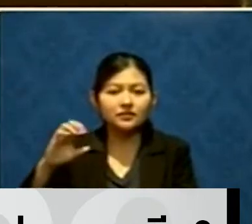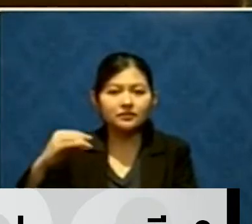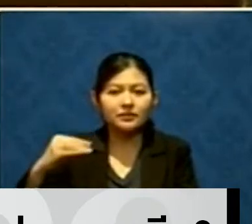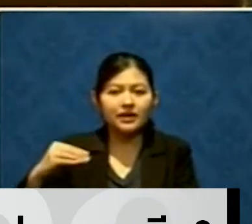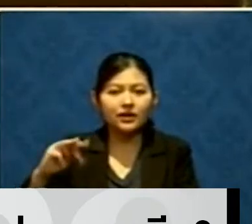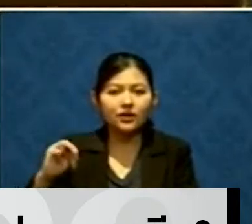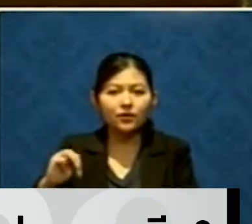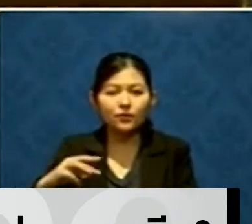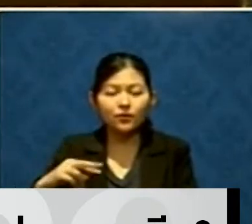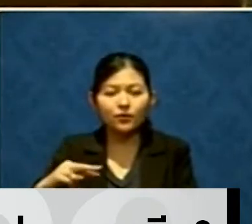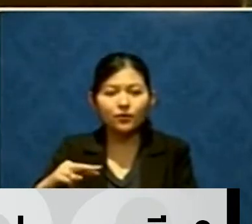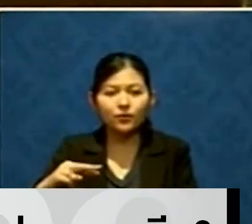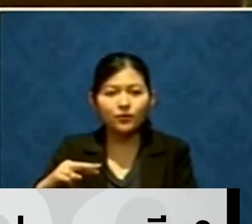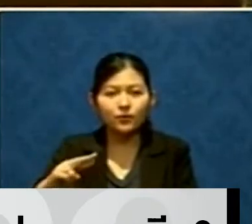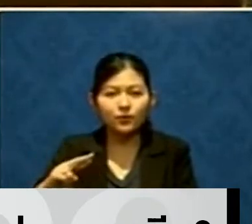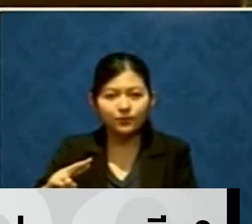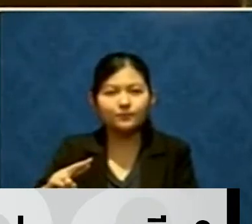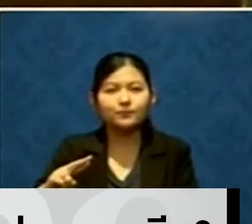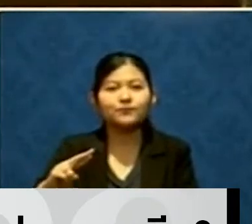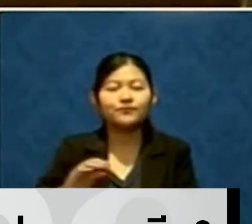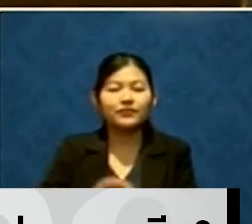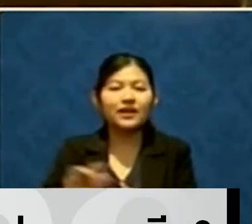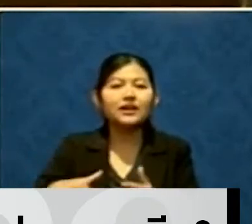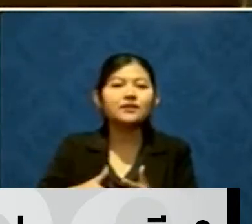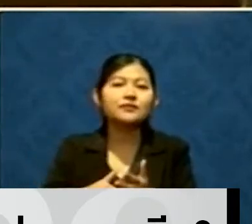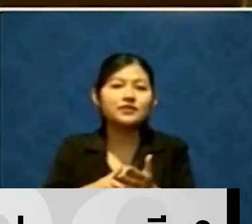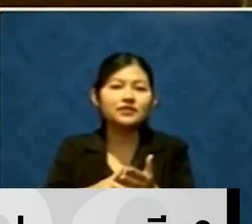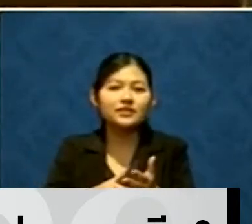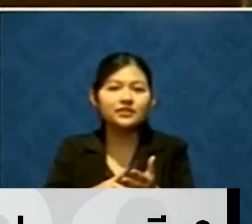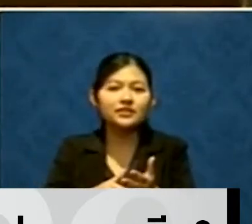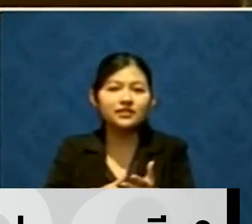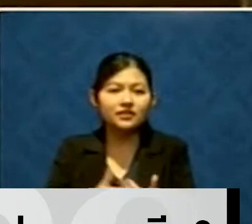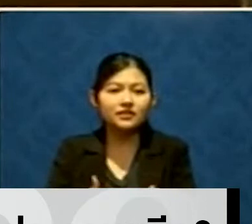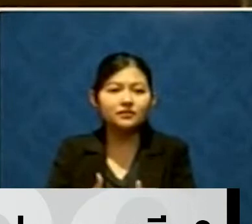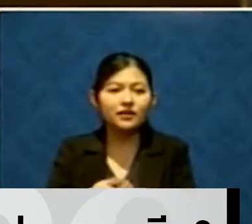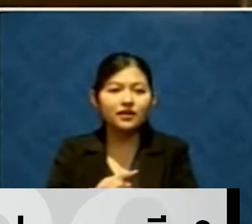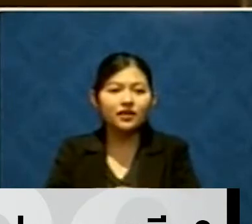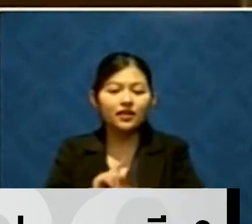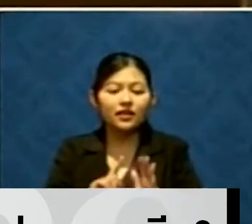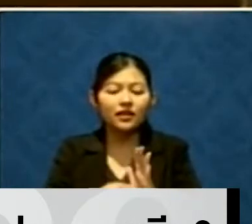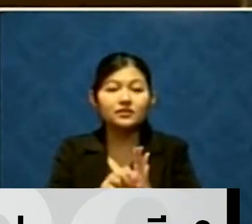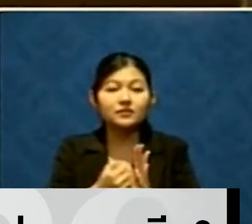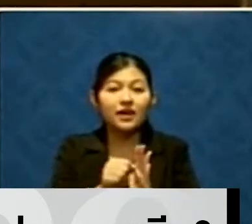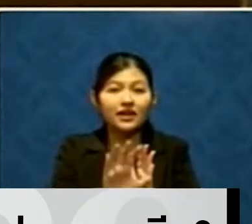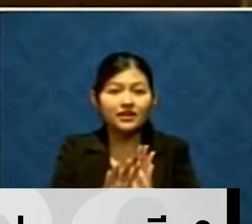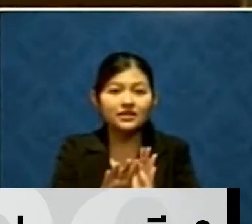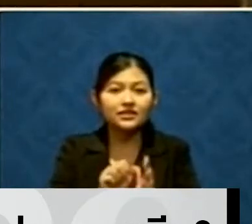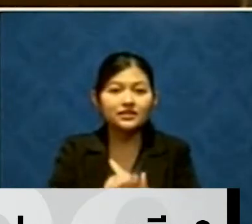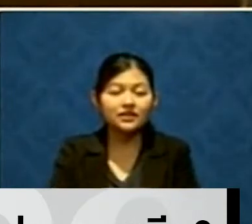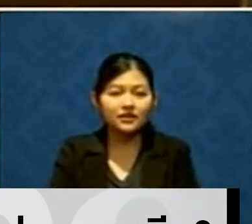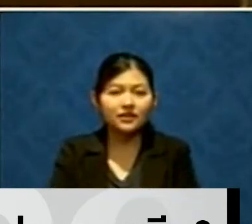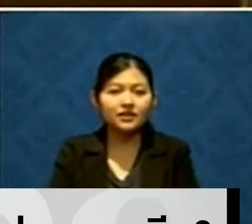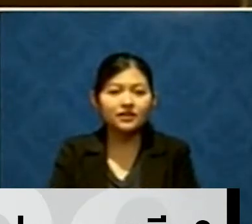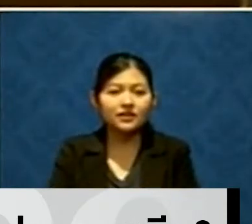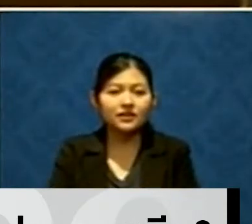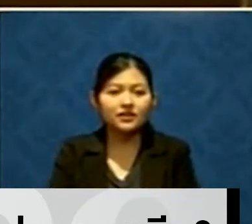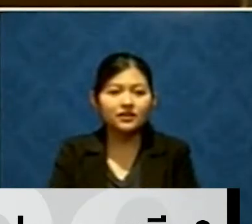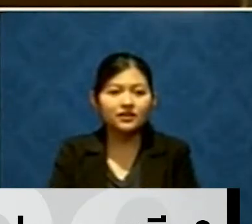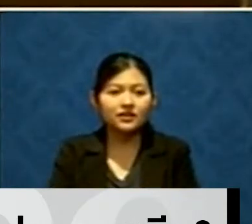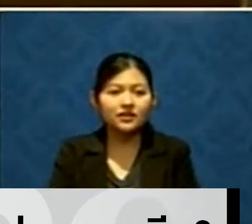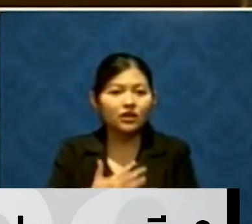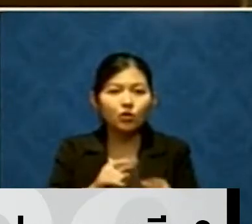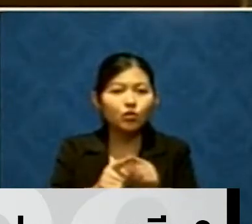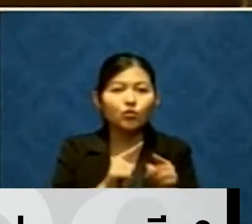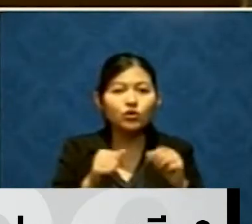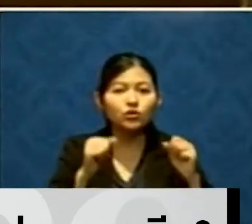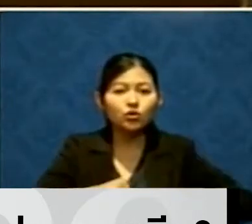ดแล้วในความเห็นผมเนี่ยจึงไม่เห็นว่าไม่ควรจะไปยื่นอะไรทั้งสิ้นถ้าอยากจะอภิปรายกันในก็ยัดตรงยัดติไปแล้วไม่ต้องไปโหวตอะไรทั้งสิ้นนะหม